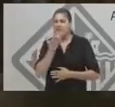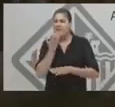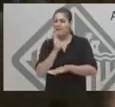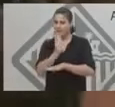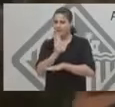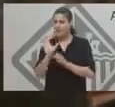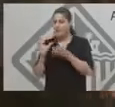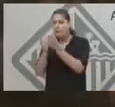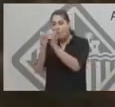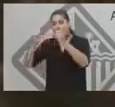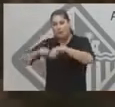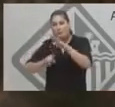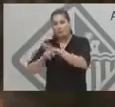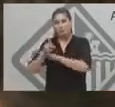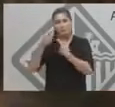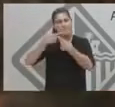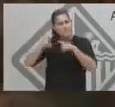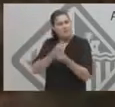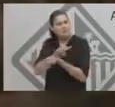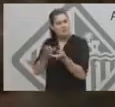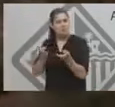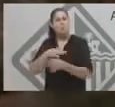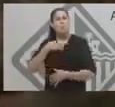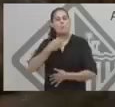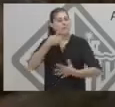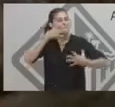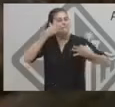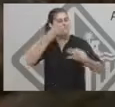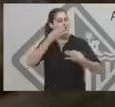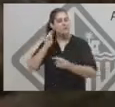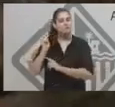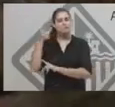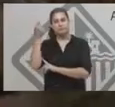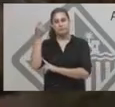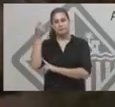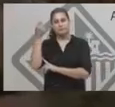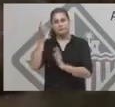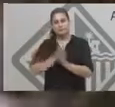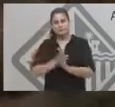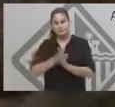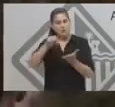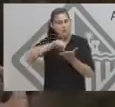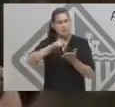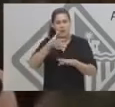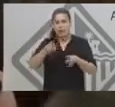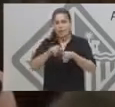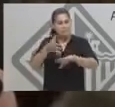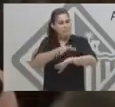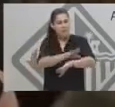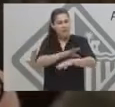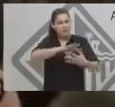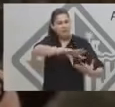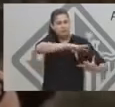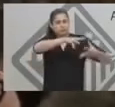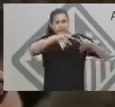un pacte de progrés divers i plural pot ser un pacte d'èxit i pot convertir una ciutat com Palma en una ciutat